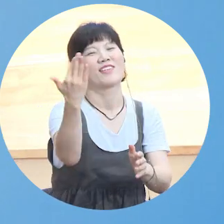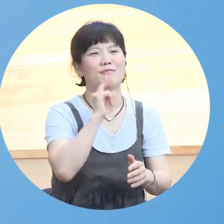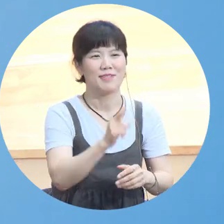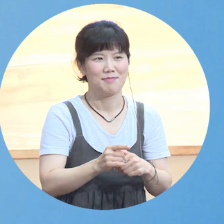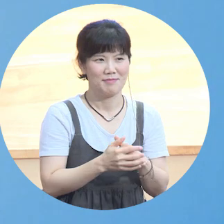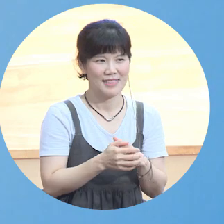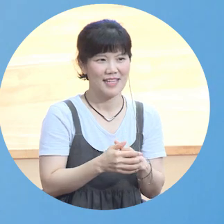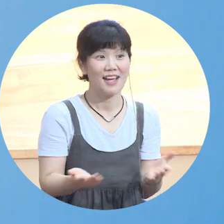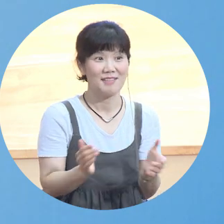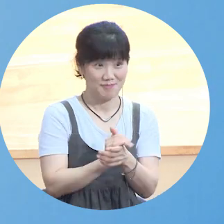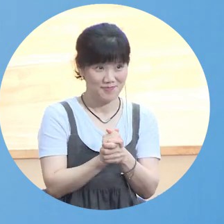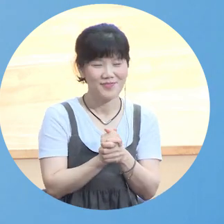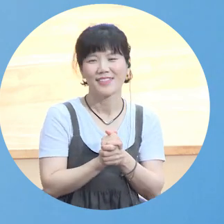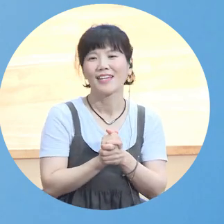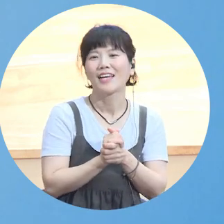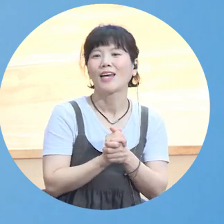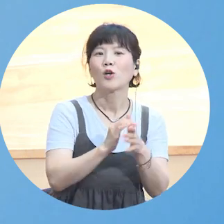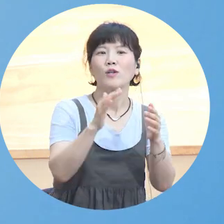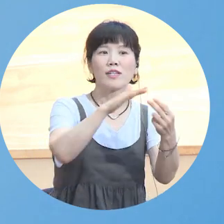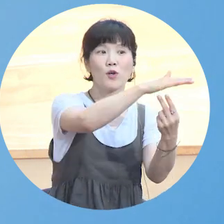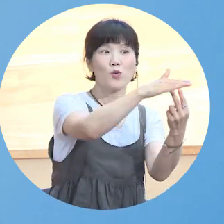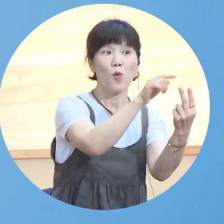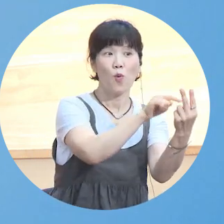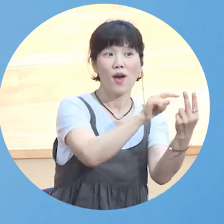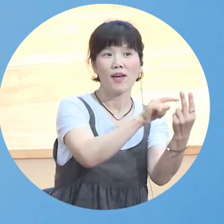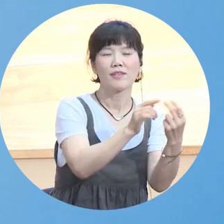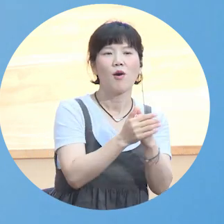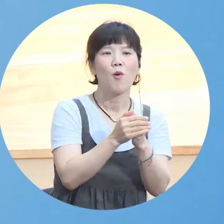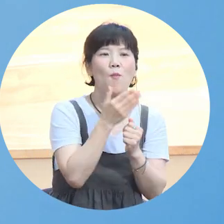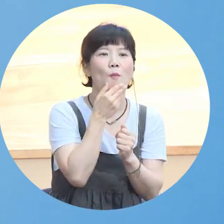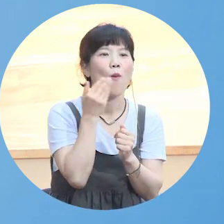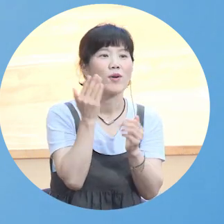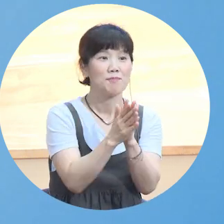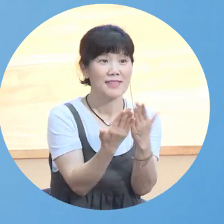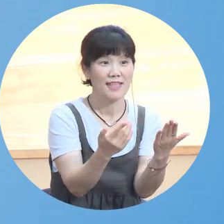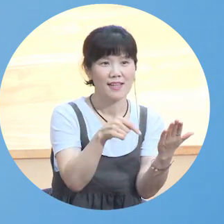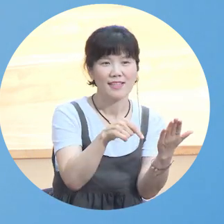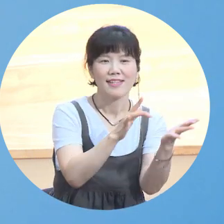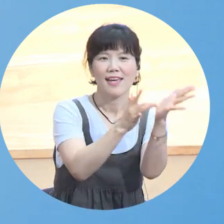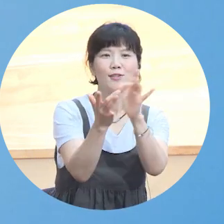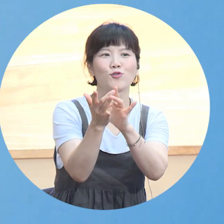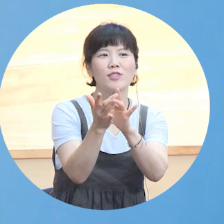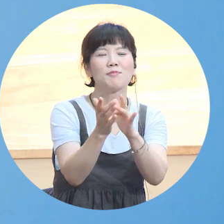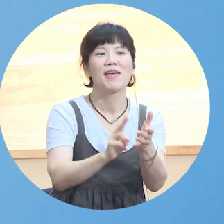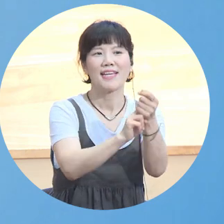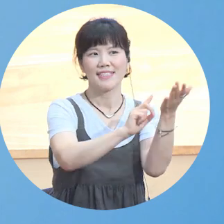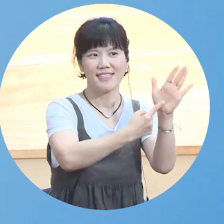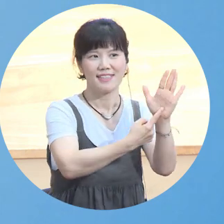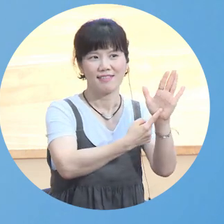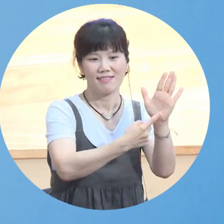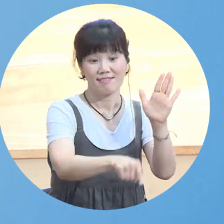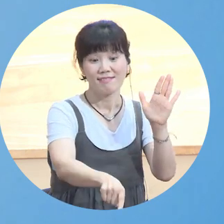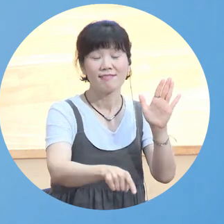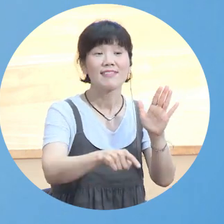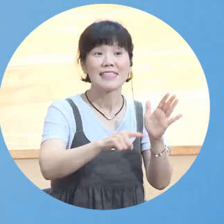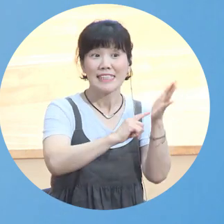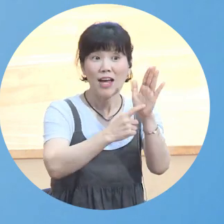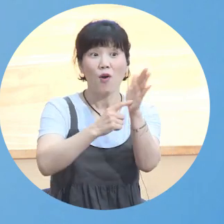요 그의 복음서에서 예수님의 일으킨 기적을 쭉 기록하고 있습니다만 단 한 번도 기적이라고